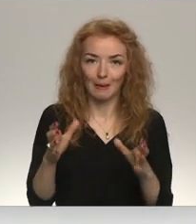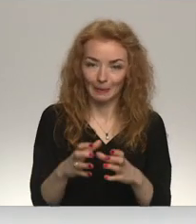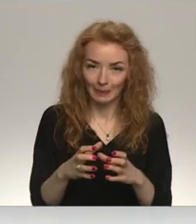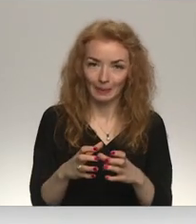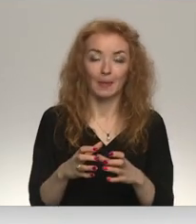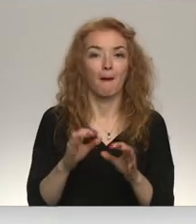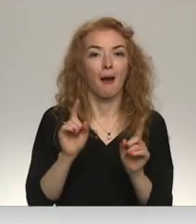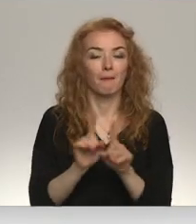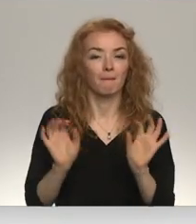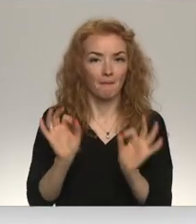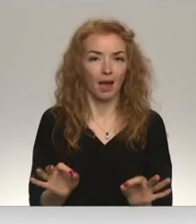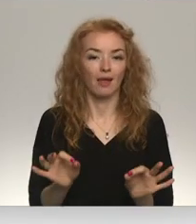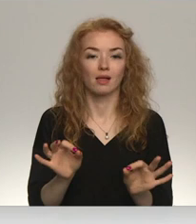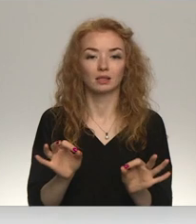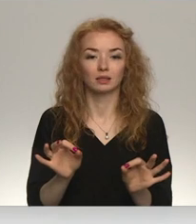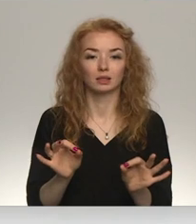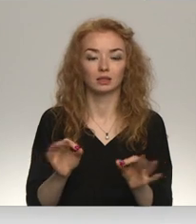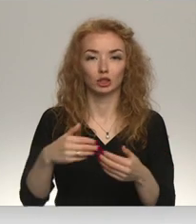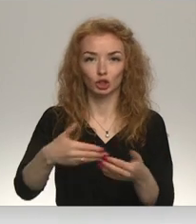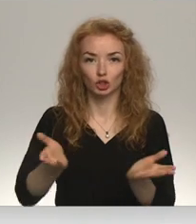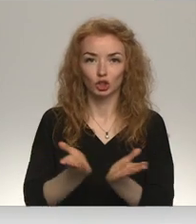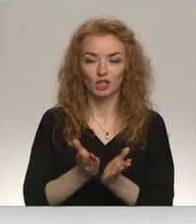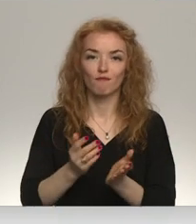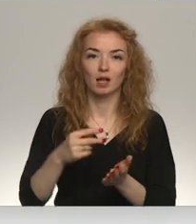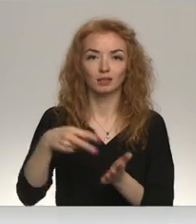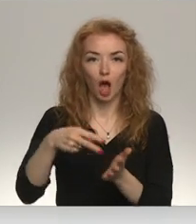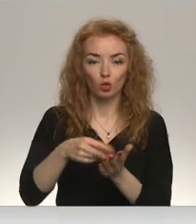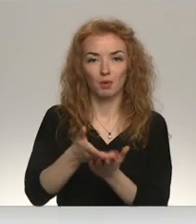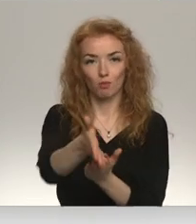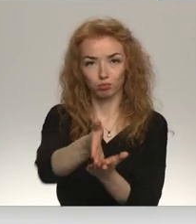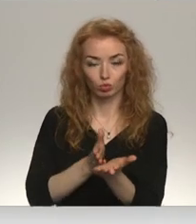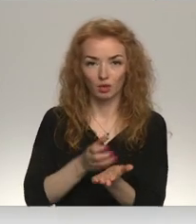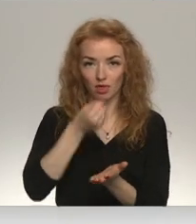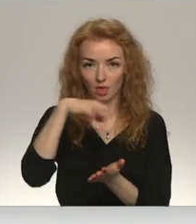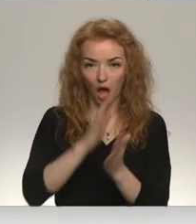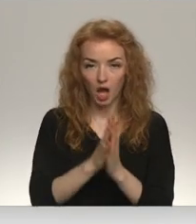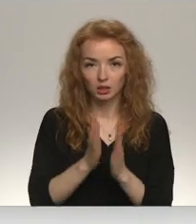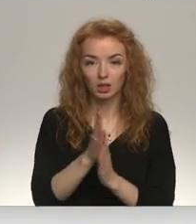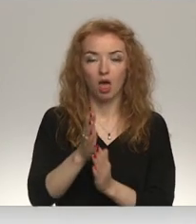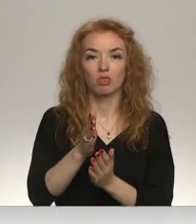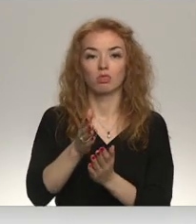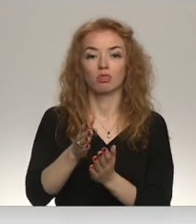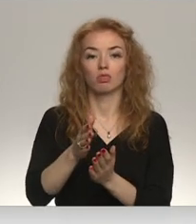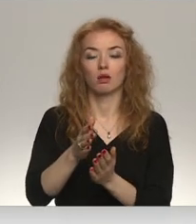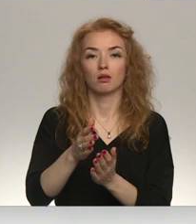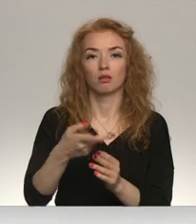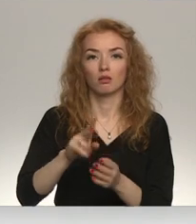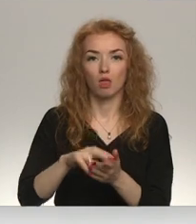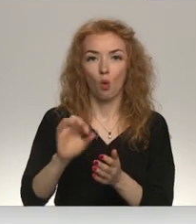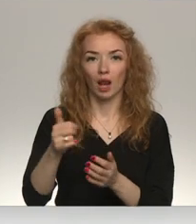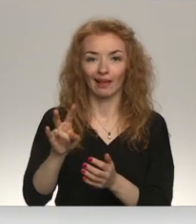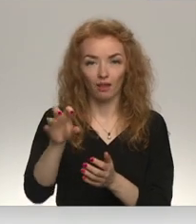mēģinām pareizo šķīvi saturu veidot, puse dārzeņi, 1/3 ogļhidrāti